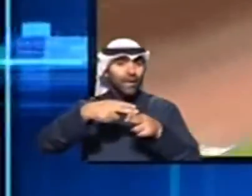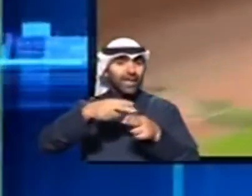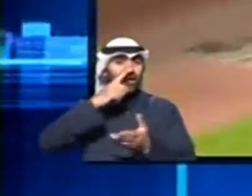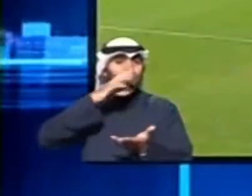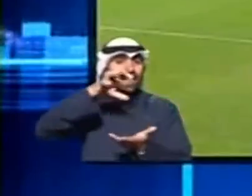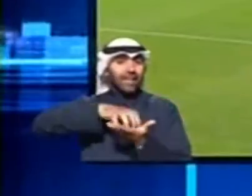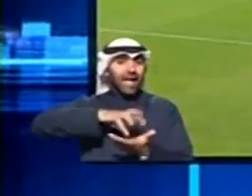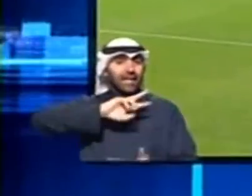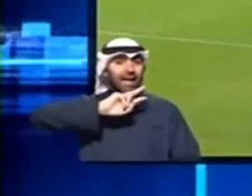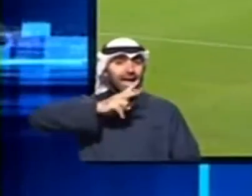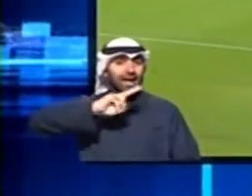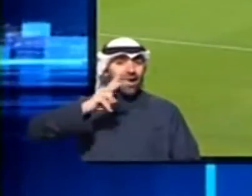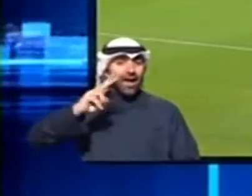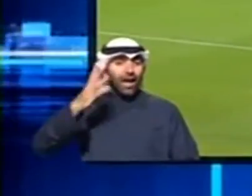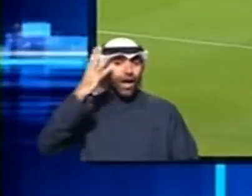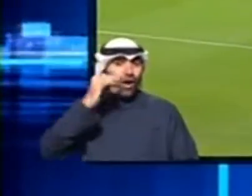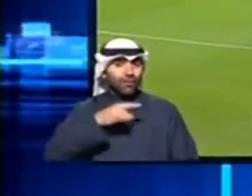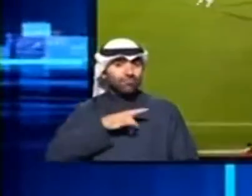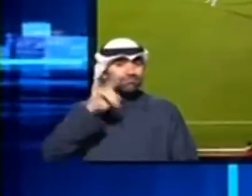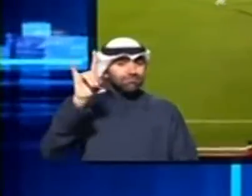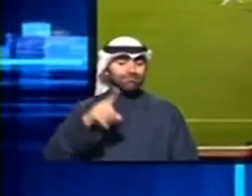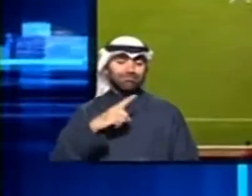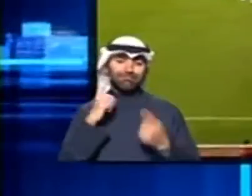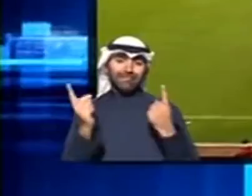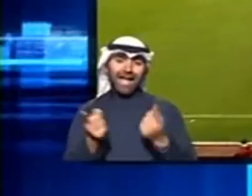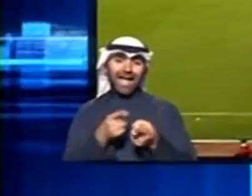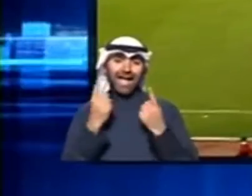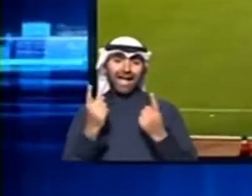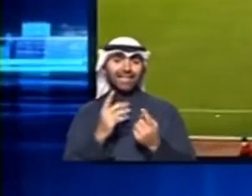الالعاب الالعاب الاسيويه